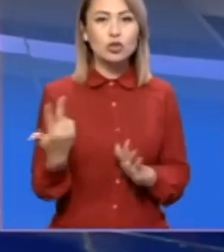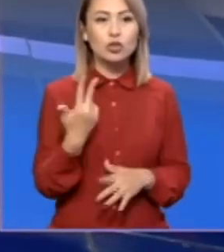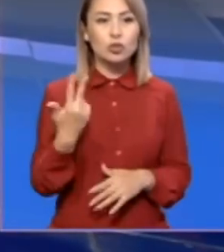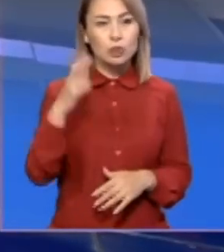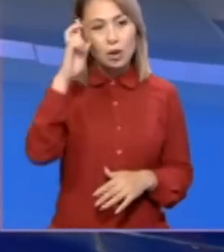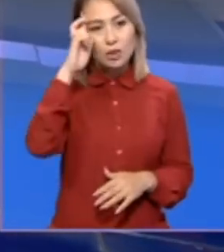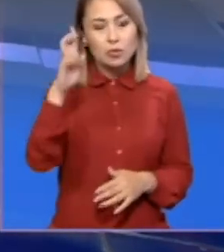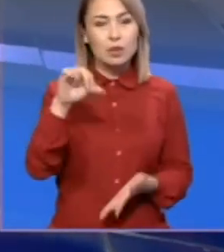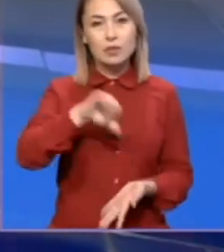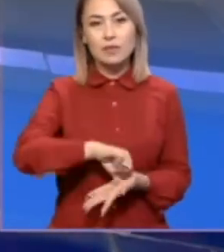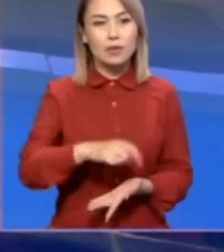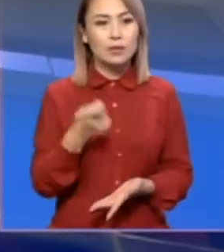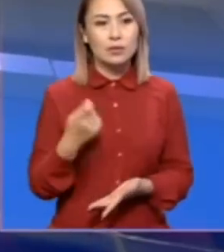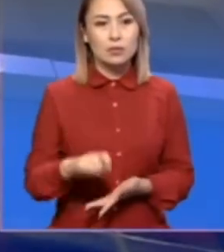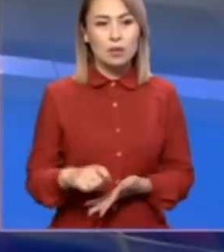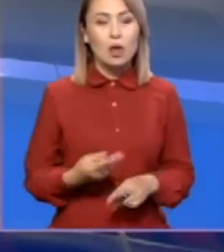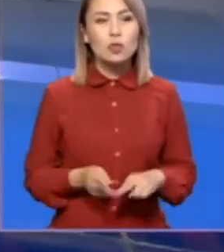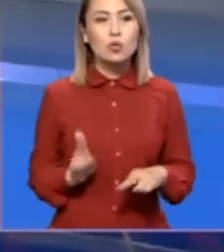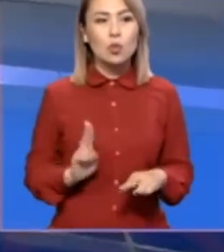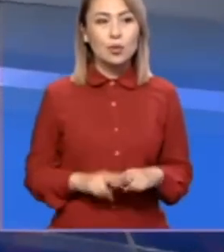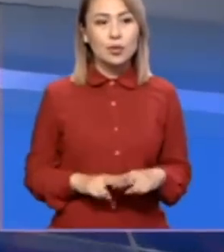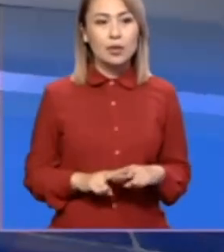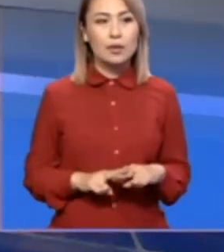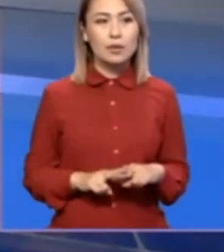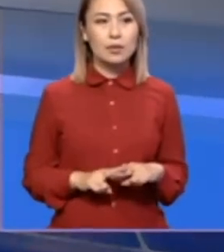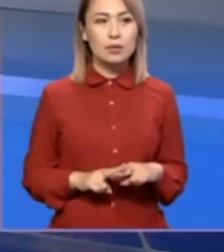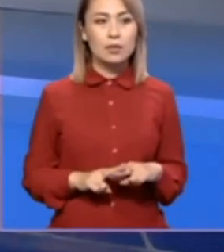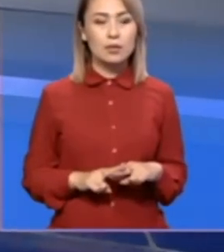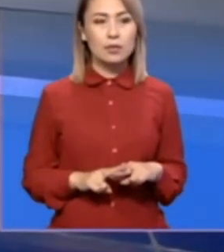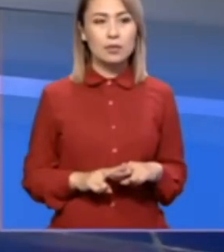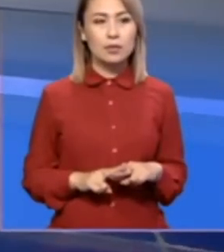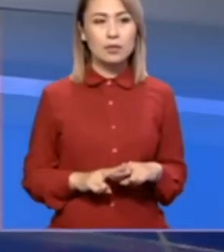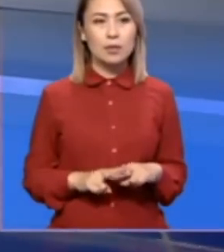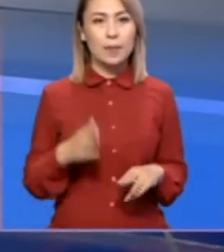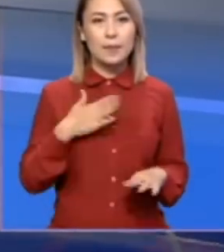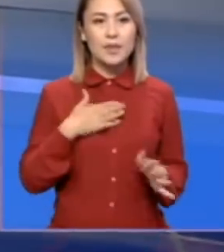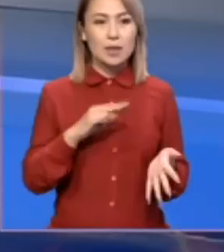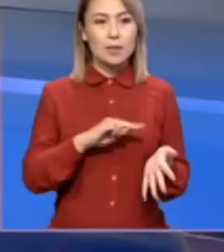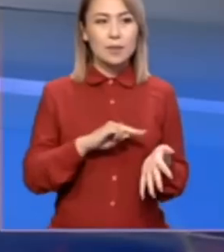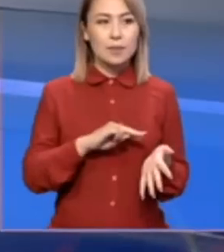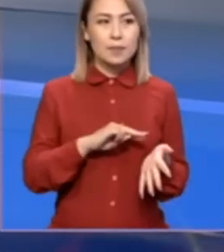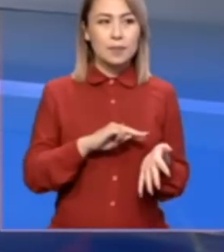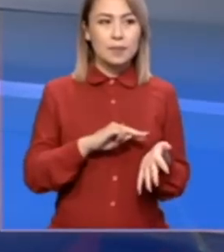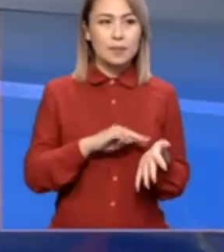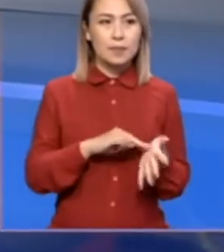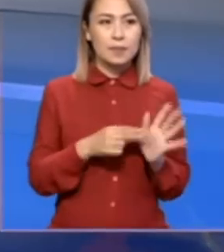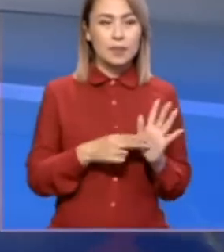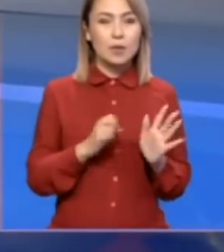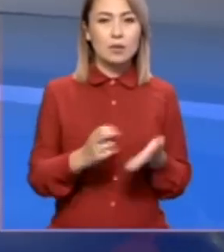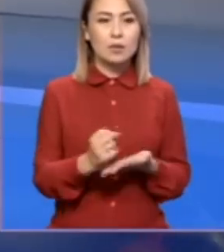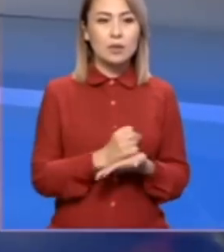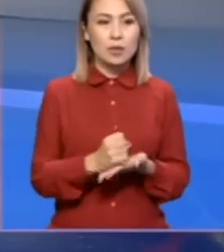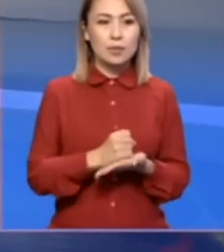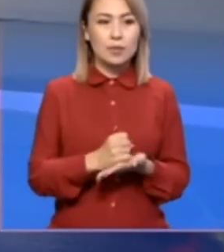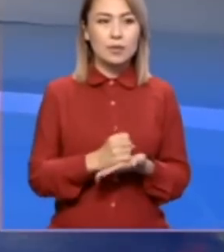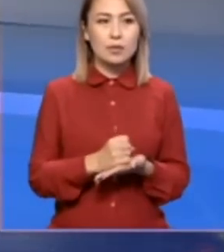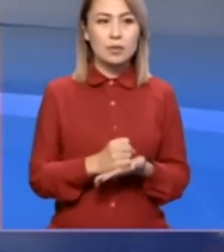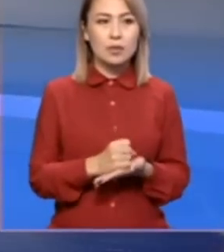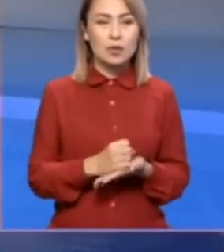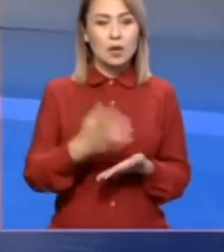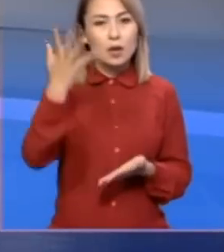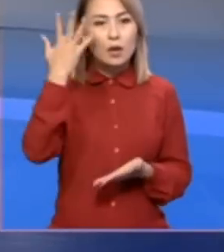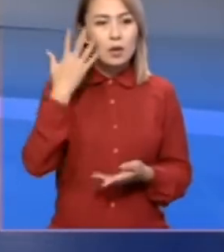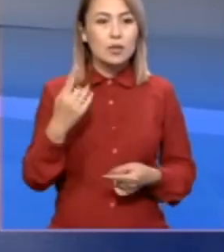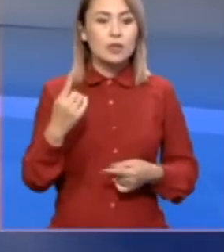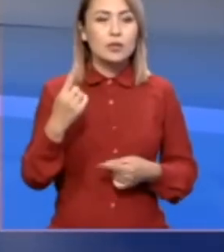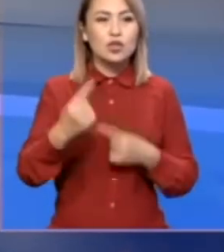мемлекетті араластырмайды. Бірақ бұл мемлекет, бұл жоба біздің мемлекеттен өткеннен кейін, дәліз ретінде. Иә, дәліз ретінде бізден өткеннен кейін біз